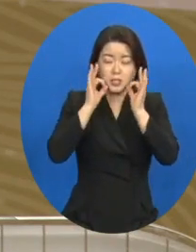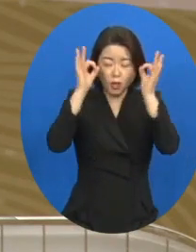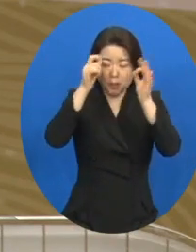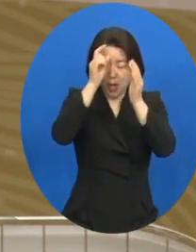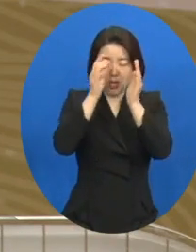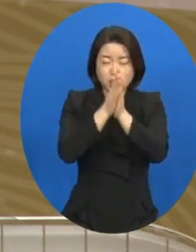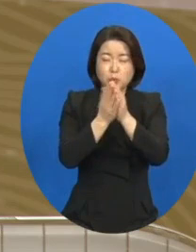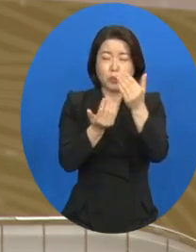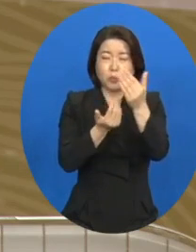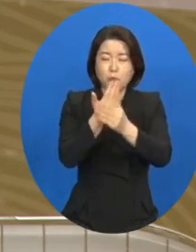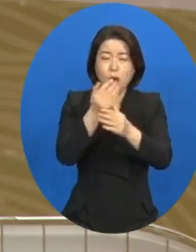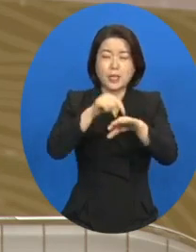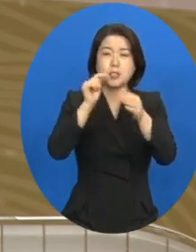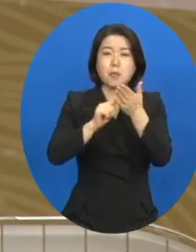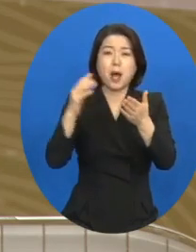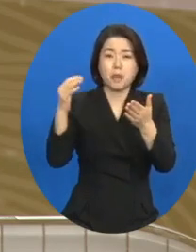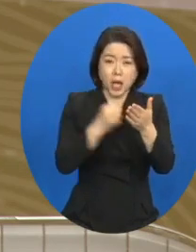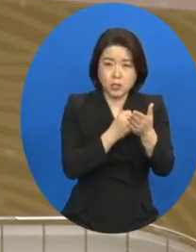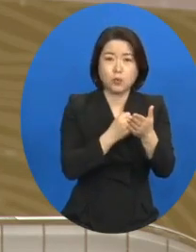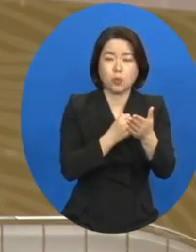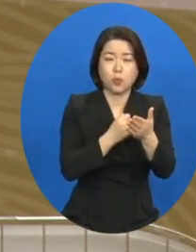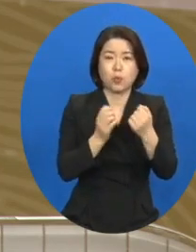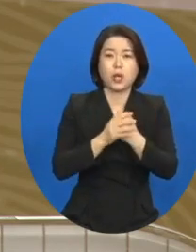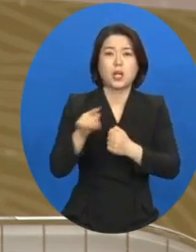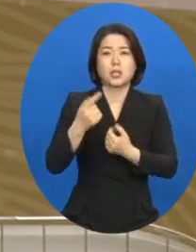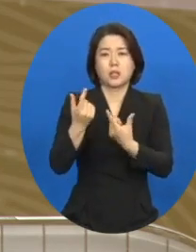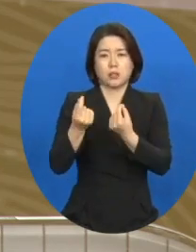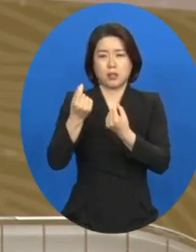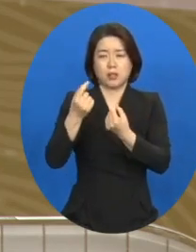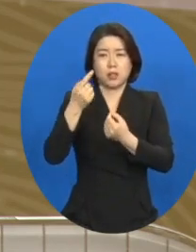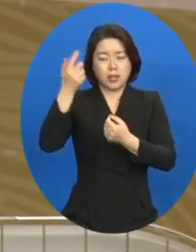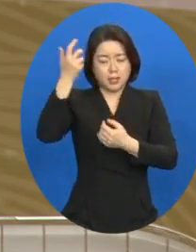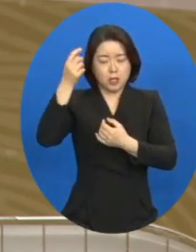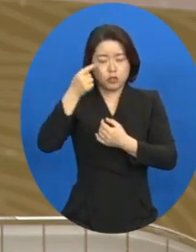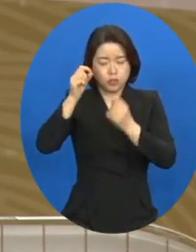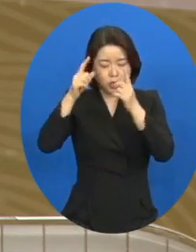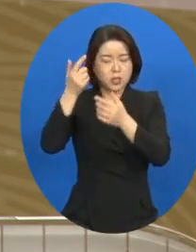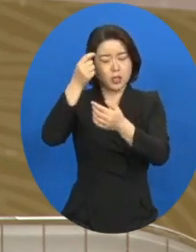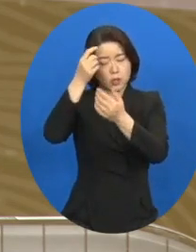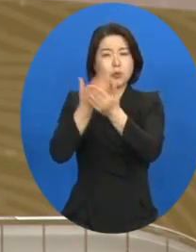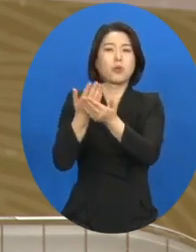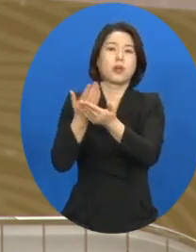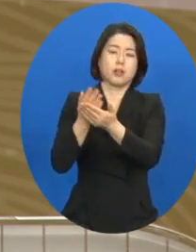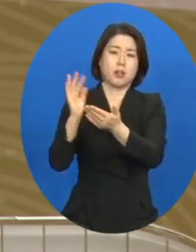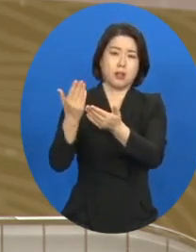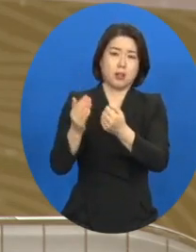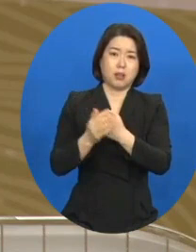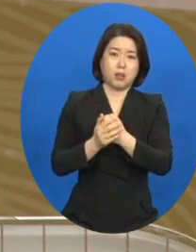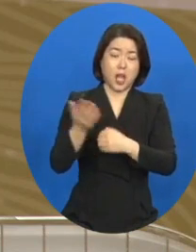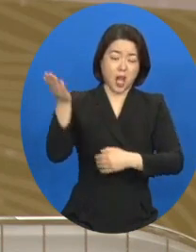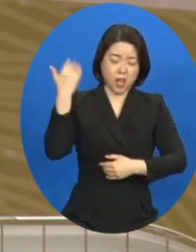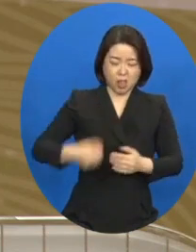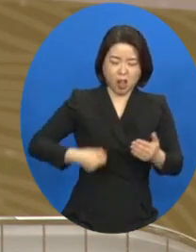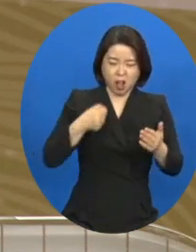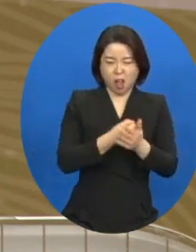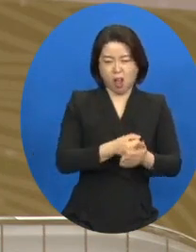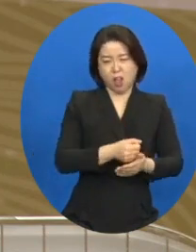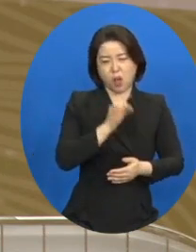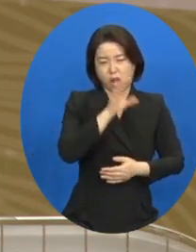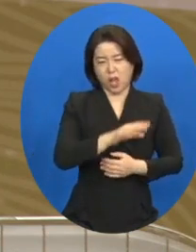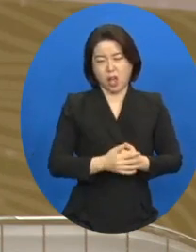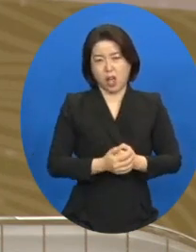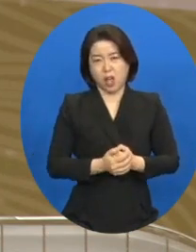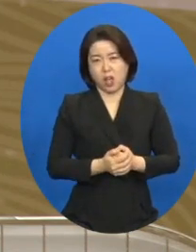기도가 나오는 그 심정으로 이렇게 기도해야 합니다. 그동안에 아무리 결심해도 안 되던데